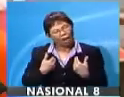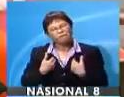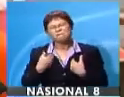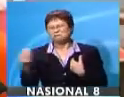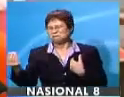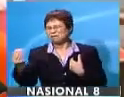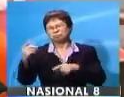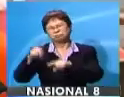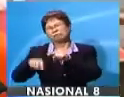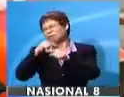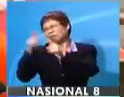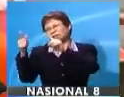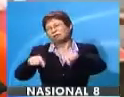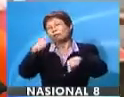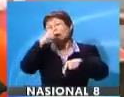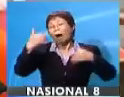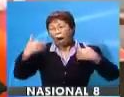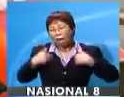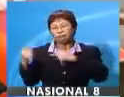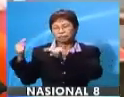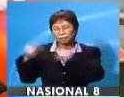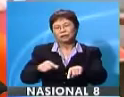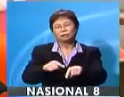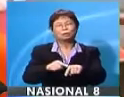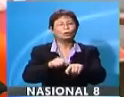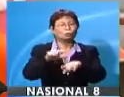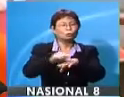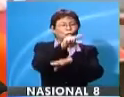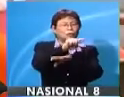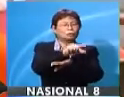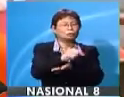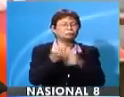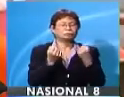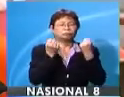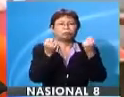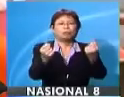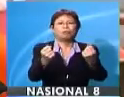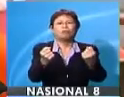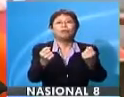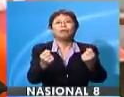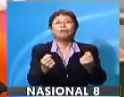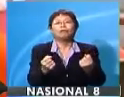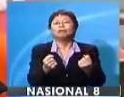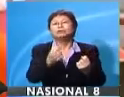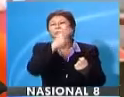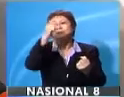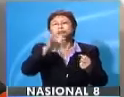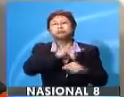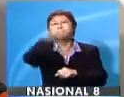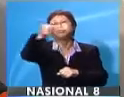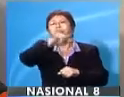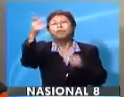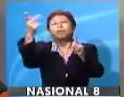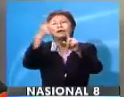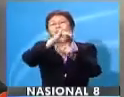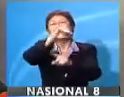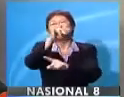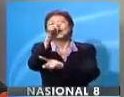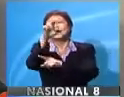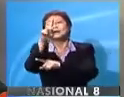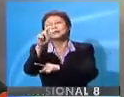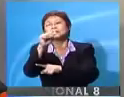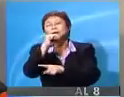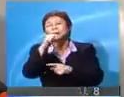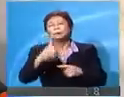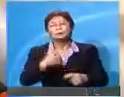dan bagi yang hadir tu, mereka terpaksa menggunakan jalan darat kerana tiada penerbangan dari tempat mereka ke Jakarta. Pandangan